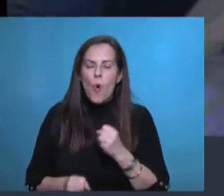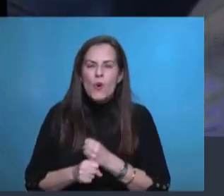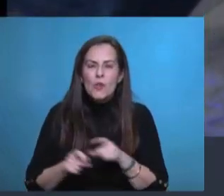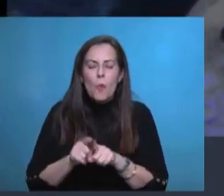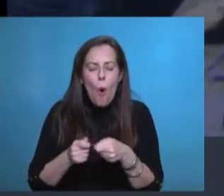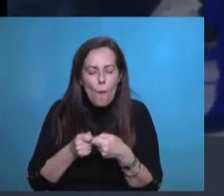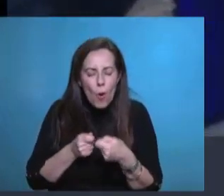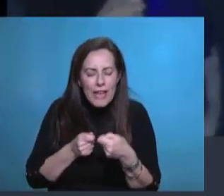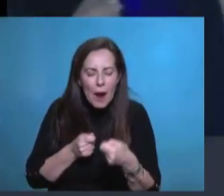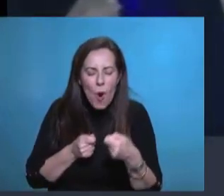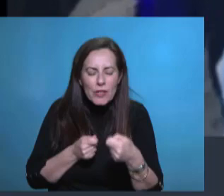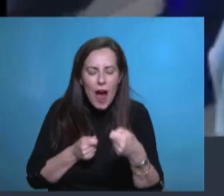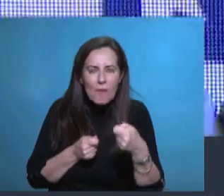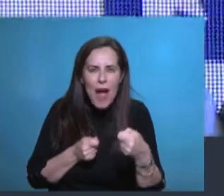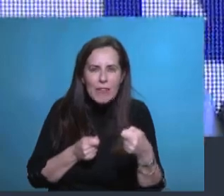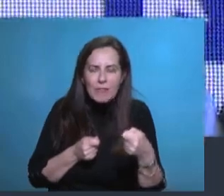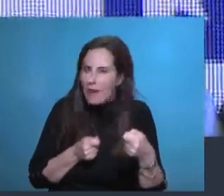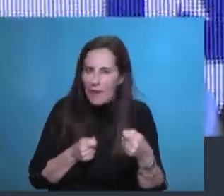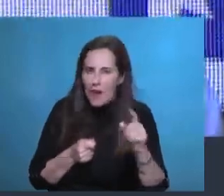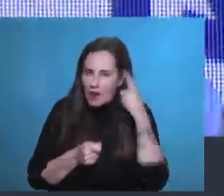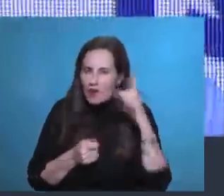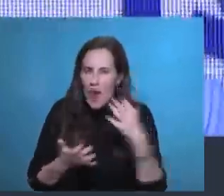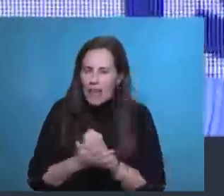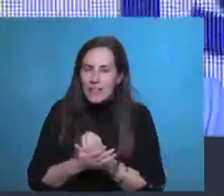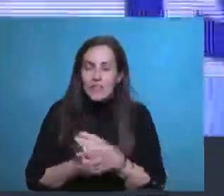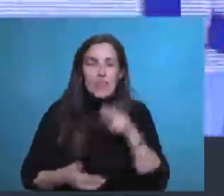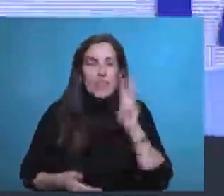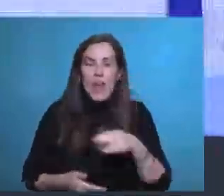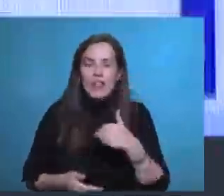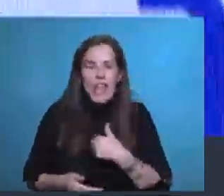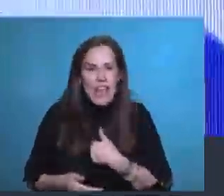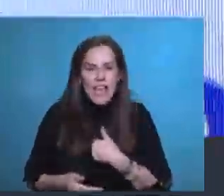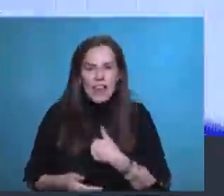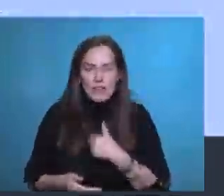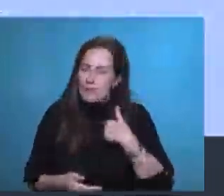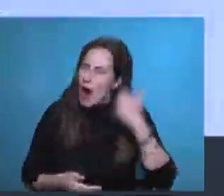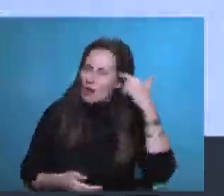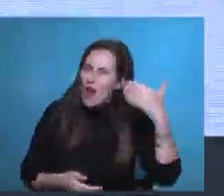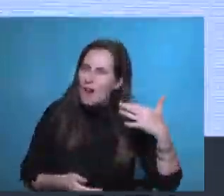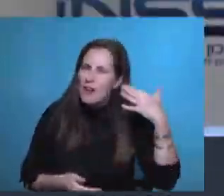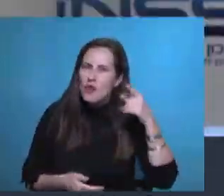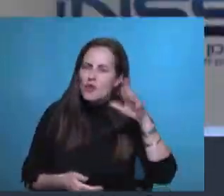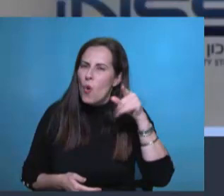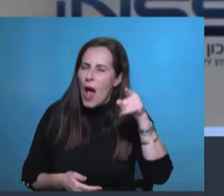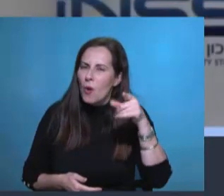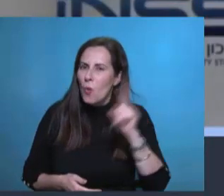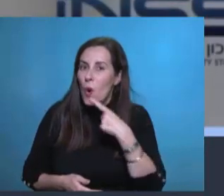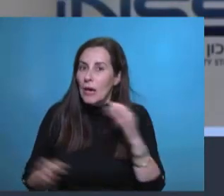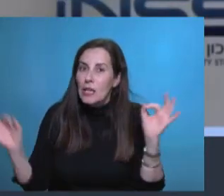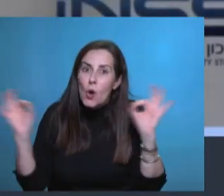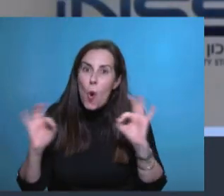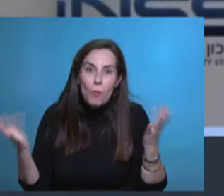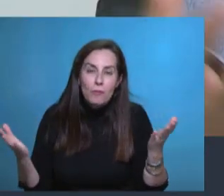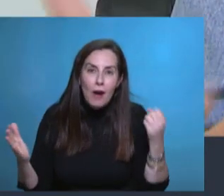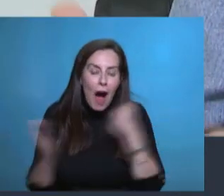שלא חשבנו שהוא יכול למתוח את זה. זאת אומרת, יש לי איזושהי מחשבה שאולי הוא לא יגיד כלום עד יום